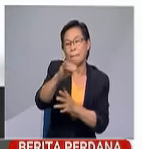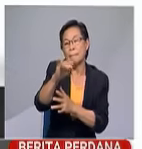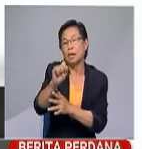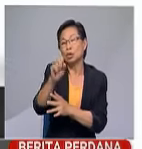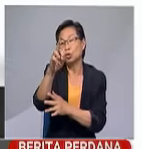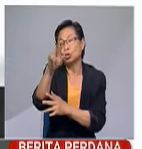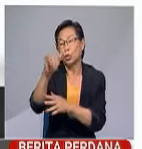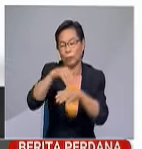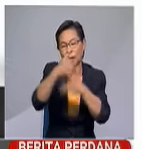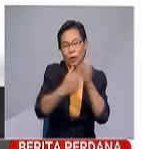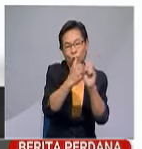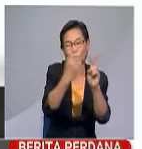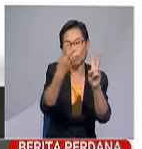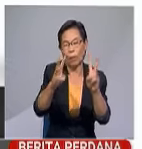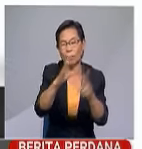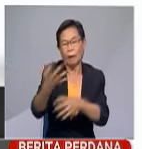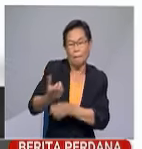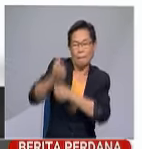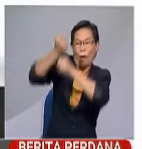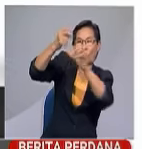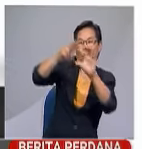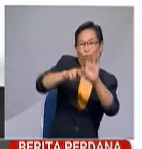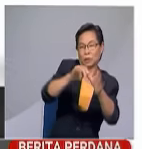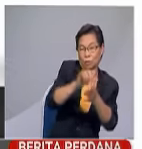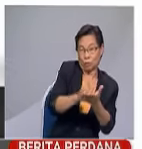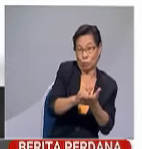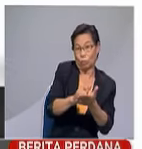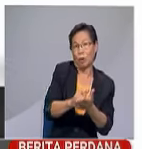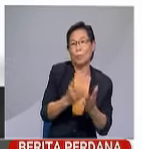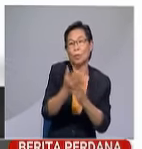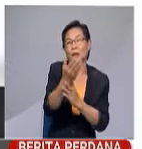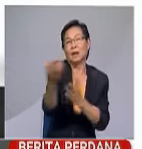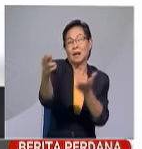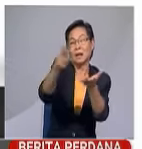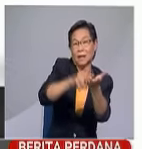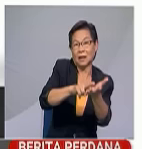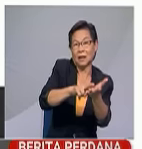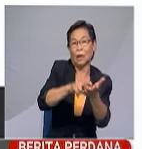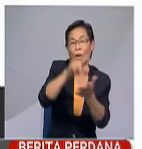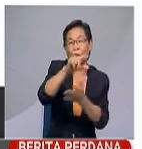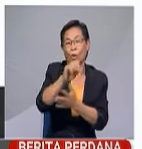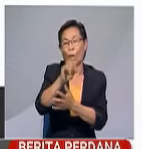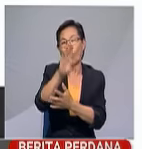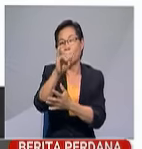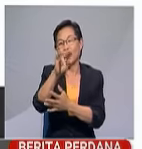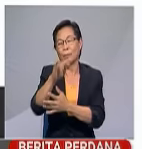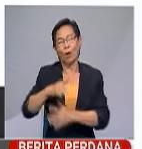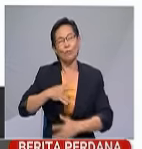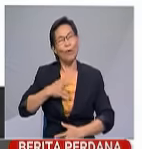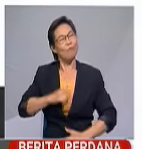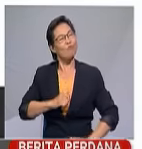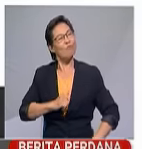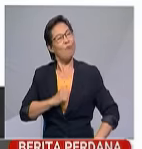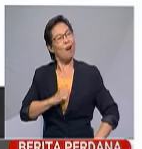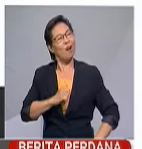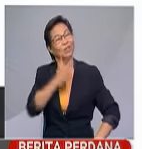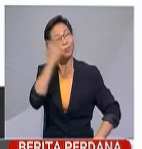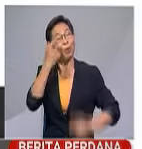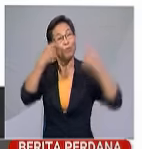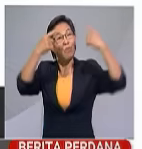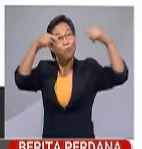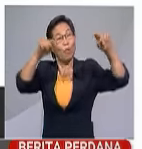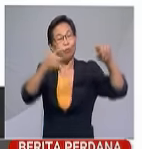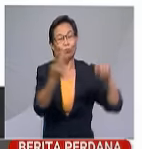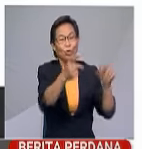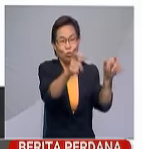pada 2016 dan memenangi kerusi itu. Menerusi satu kenyataan, Gobin melahirkan rasa bangga atas pencapaian